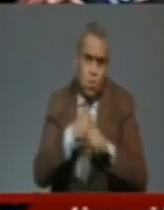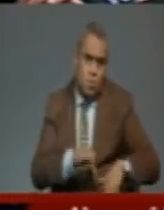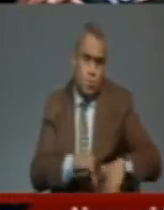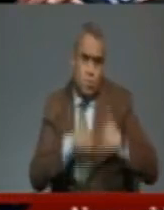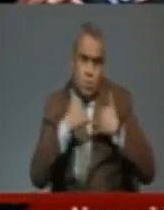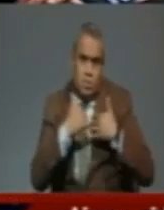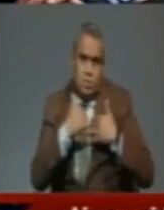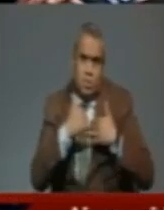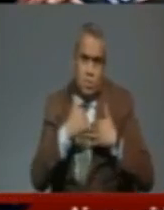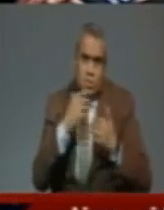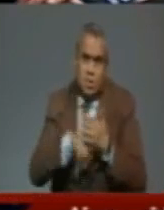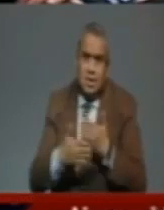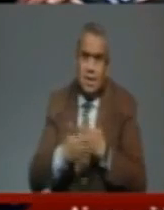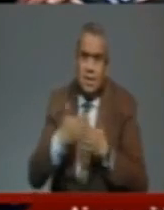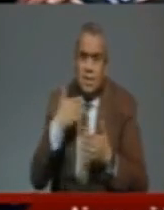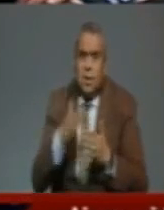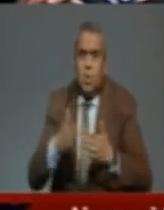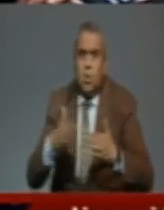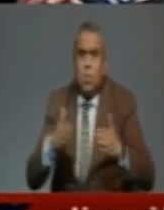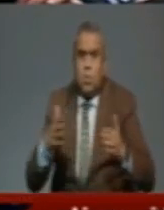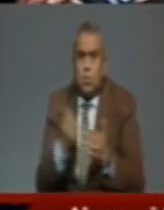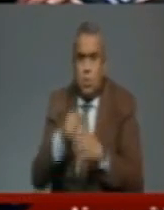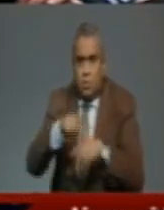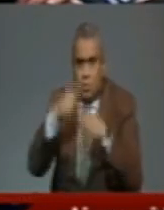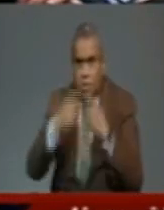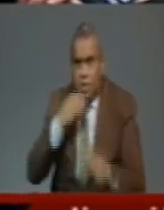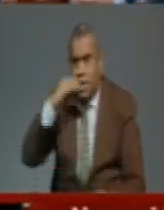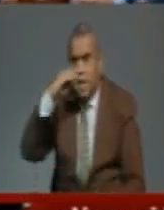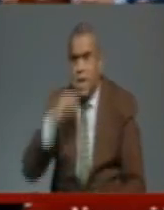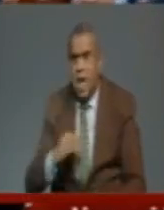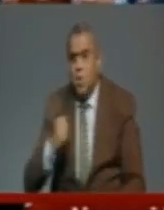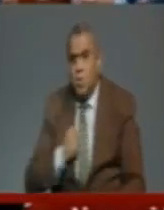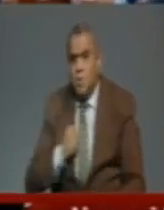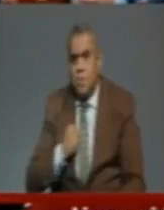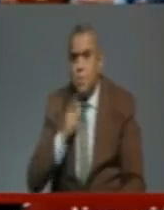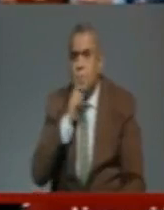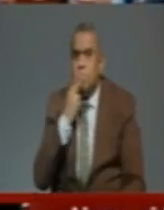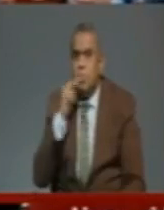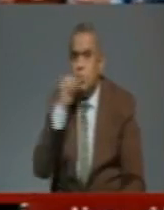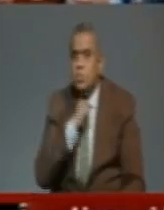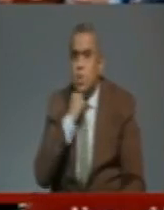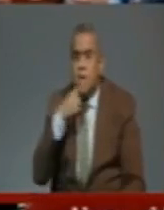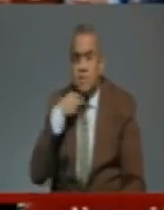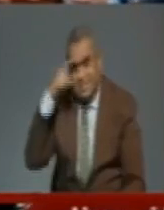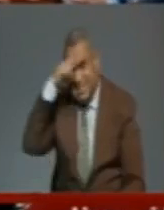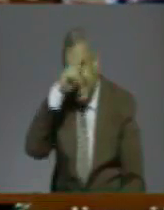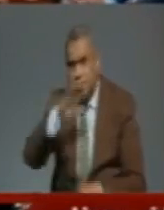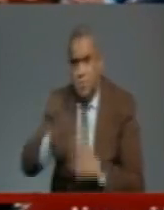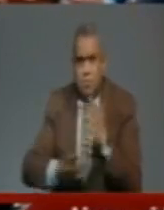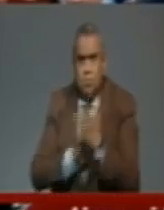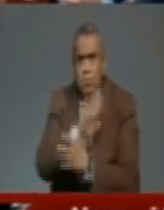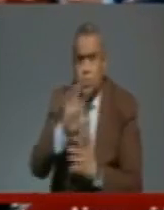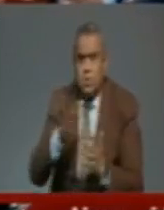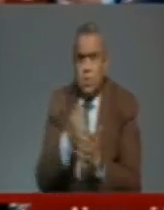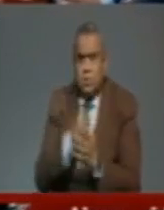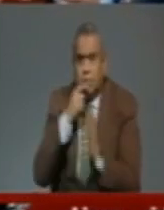احنا بنمثل الجنوب المتوسط بتحدياته ومشاكله، وانتم في